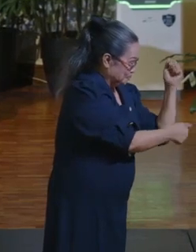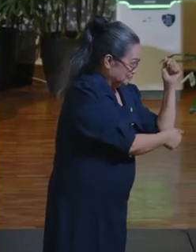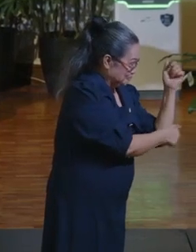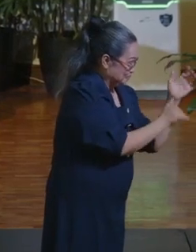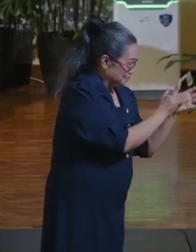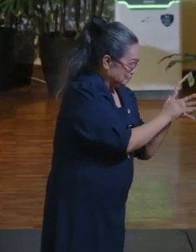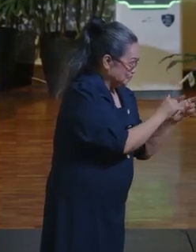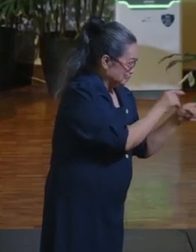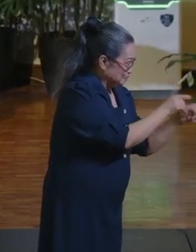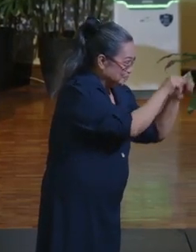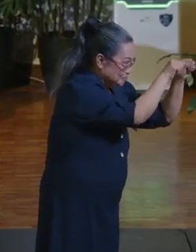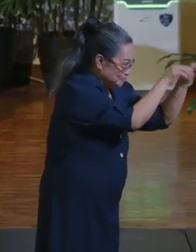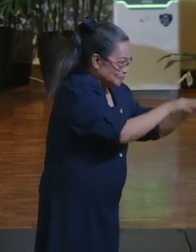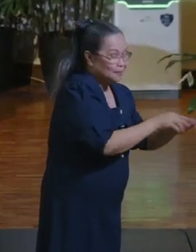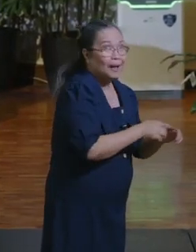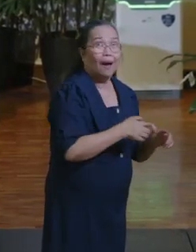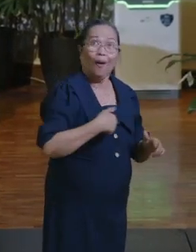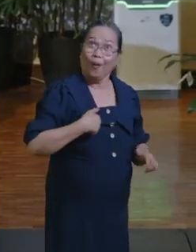Abraham.